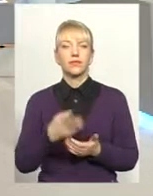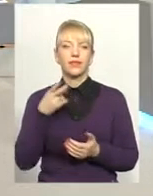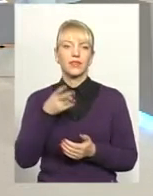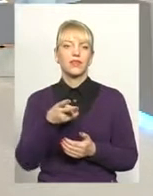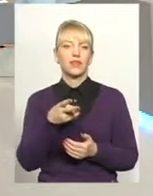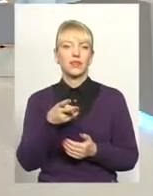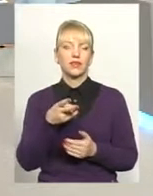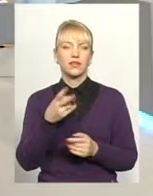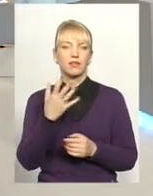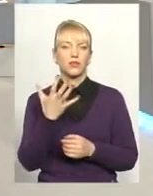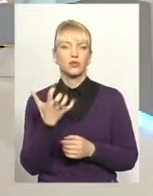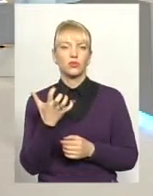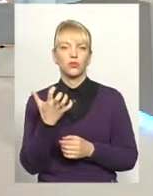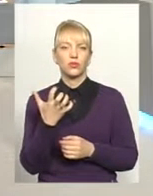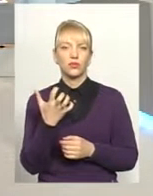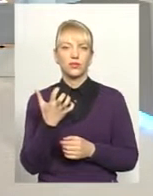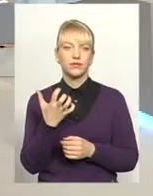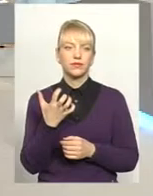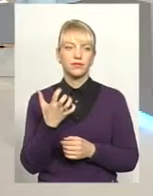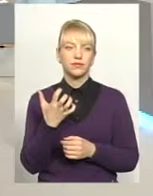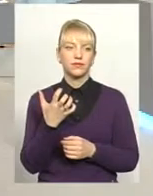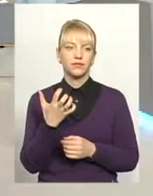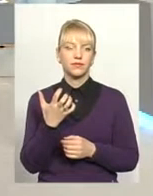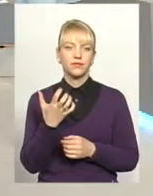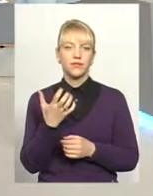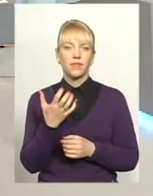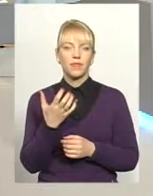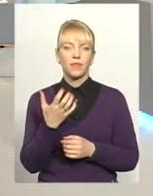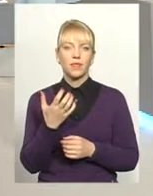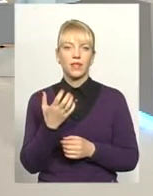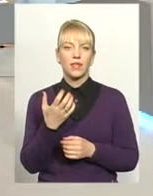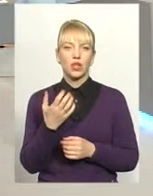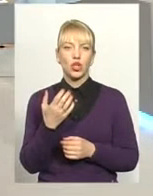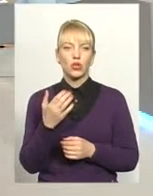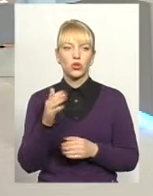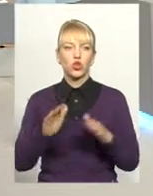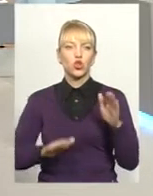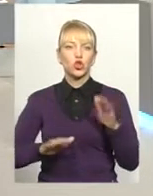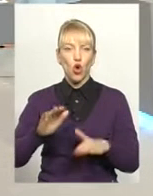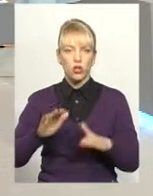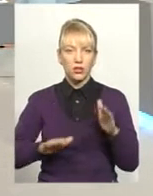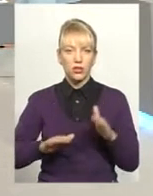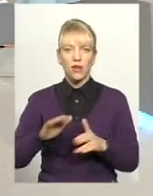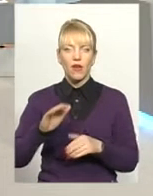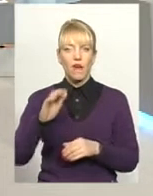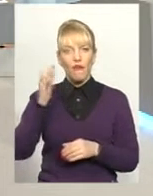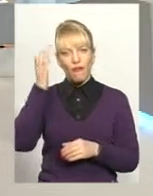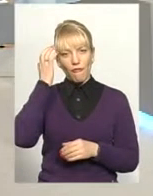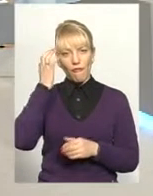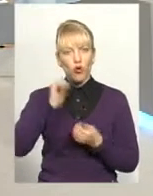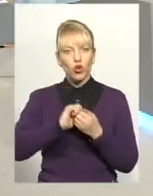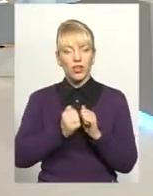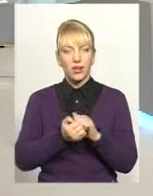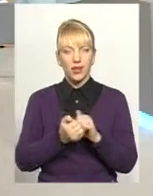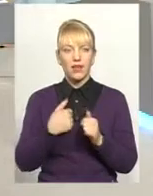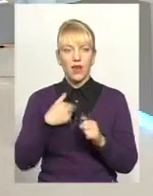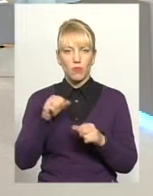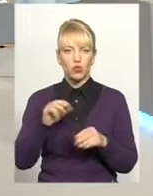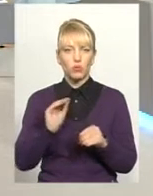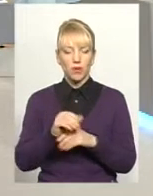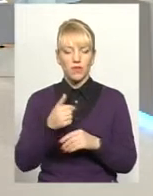2,5 тисячі, це 2,5 тонни вугілля. Нічого собі. Ну, я можу додати, бо ми ці розрахунки